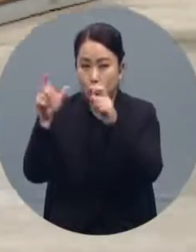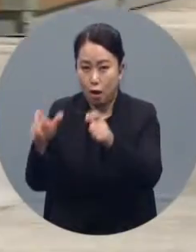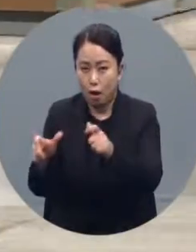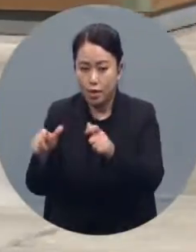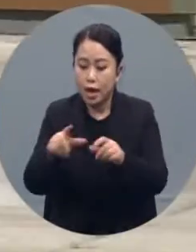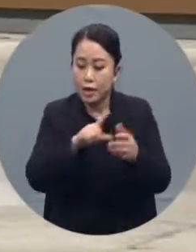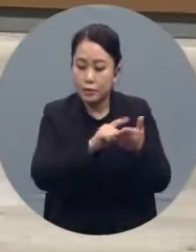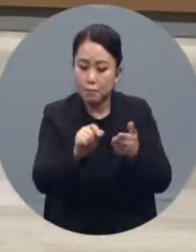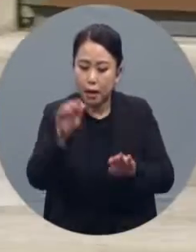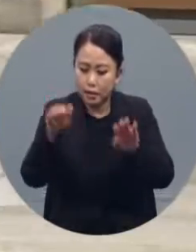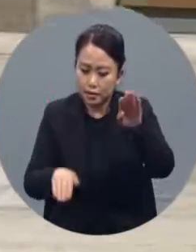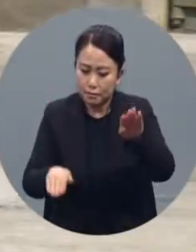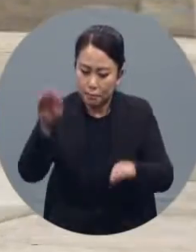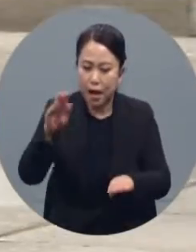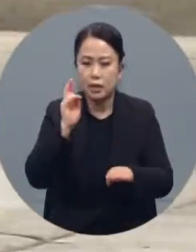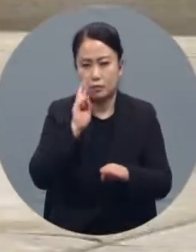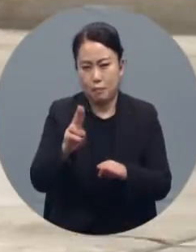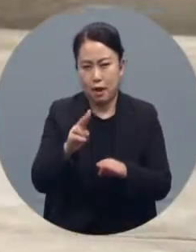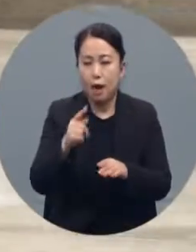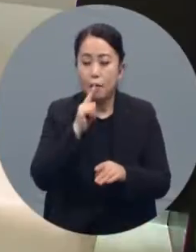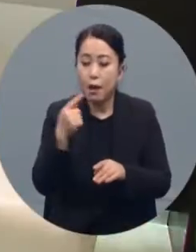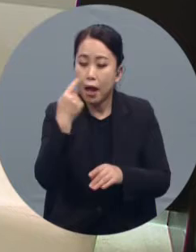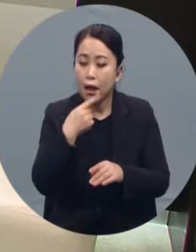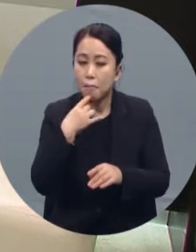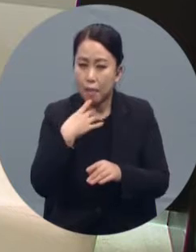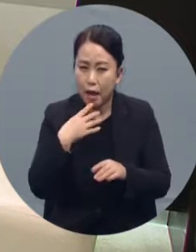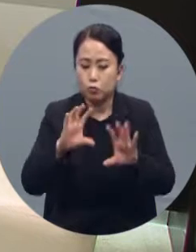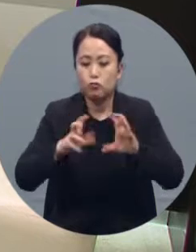양극화가 심화되고 있다며 말로만 국가